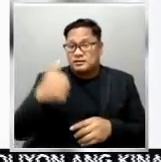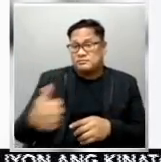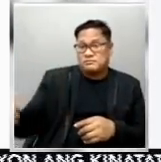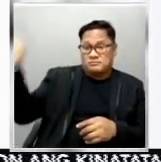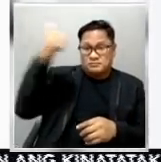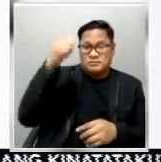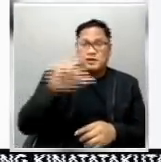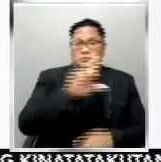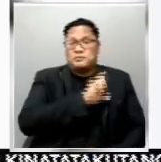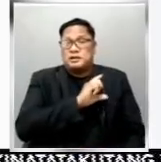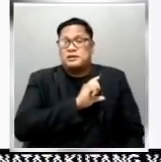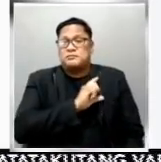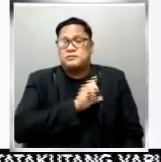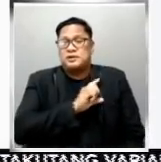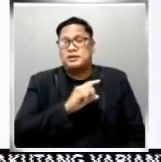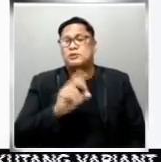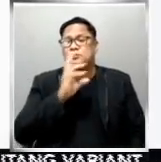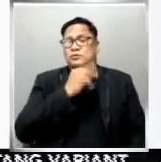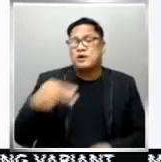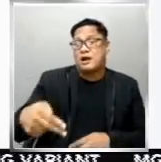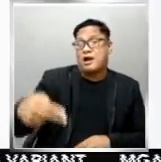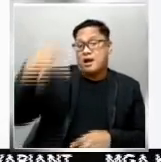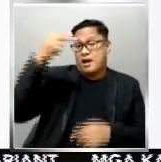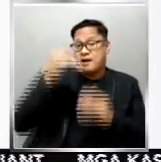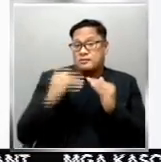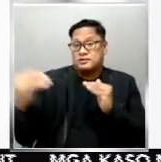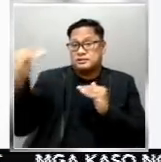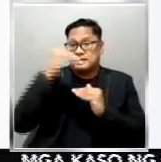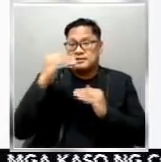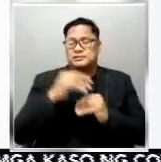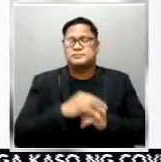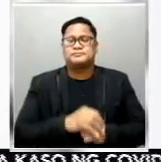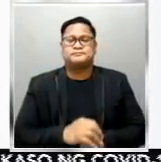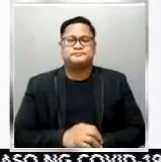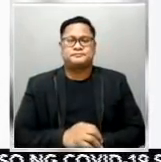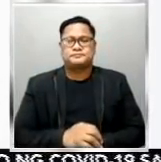Nandito yung mga matataas na opisyales. Emil Sumangil, Nakatutok, 24 Oras.